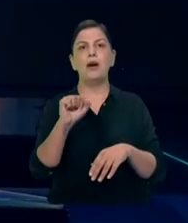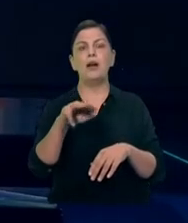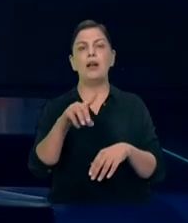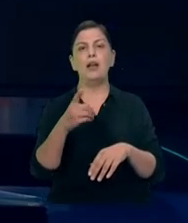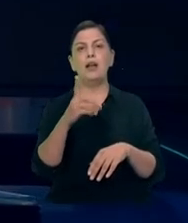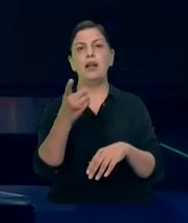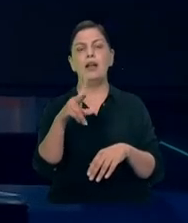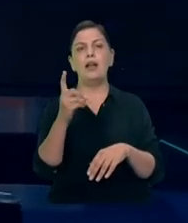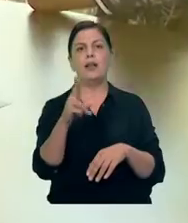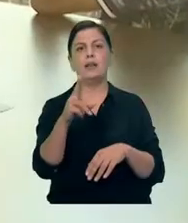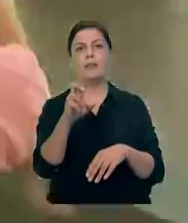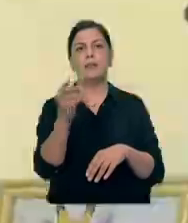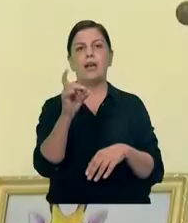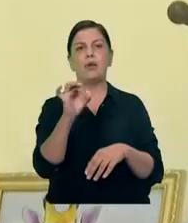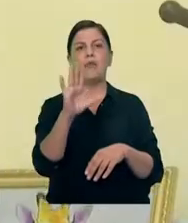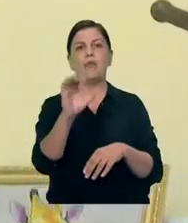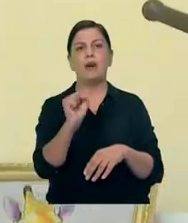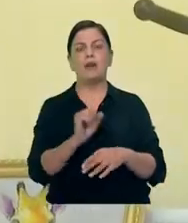Ələkbərovadır.